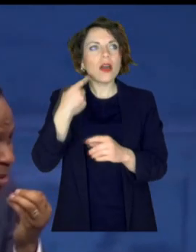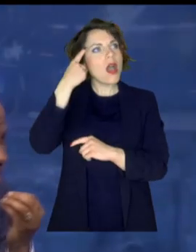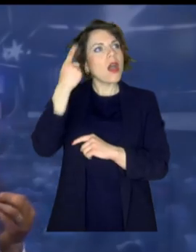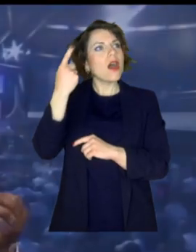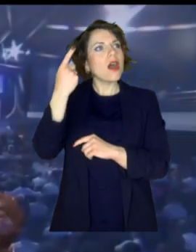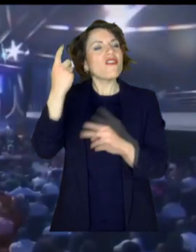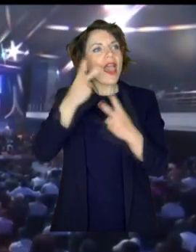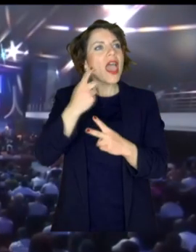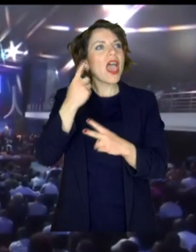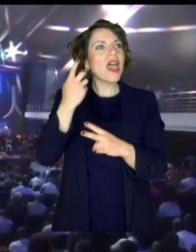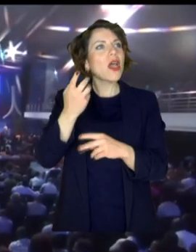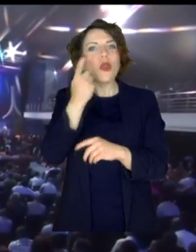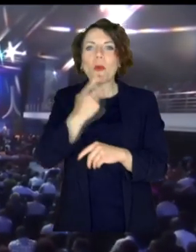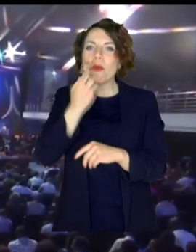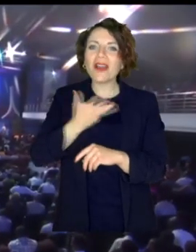bocca.